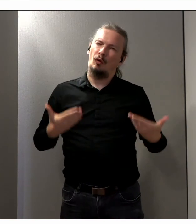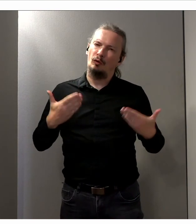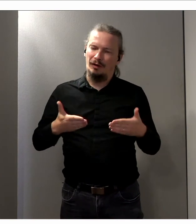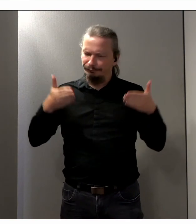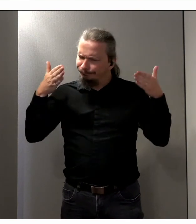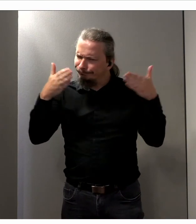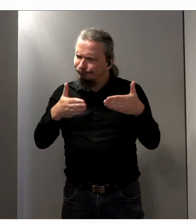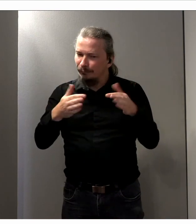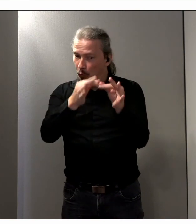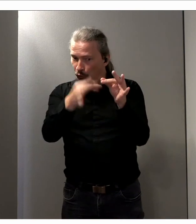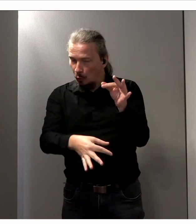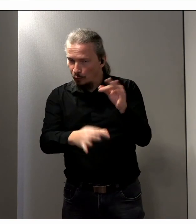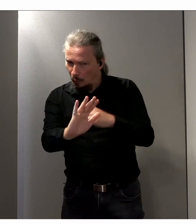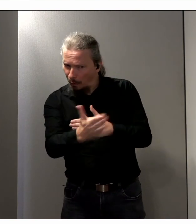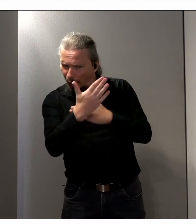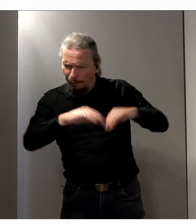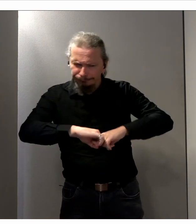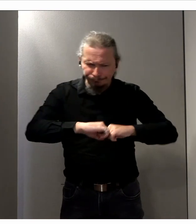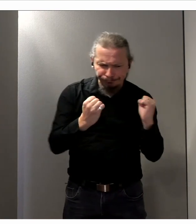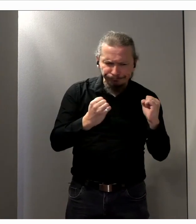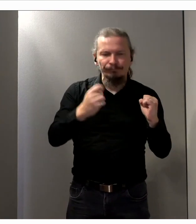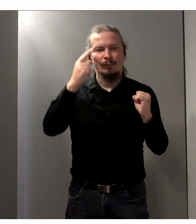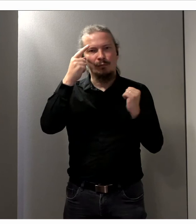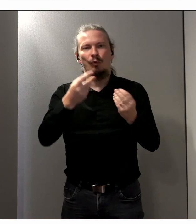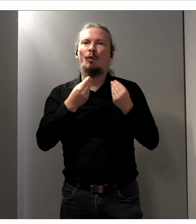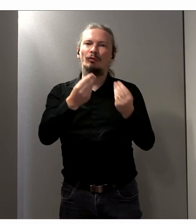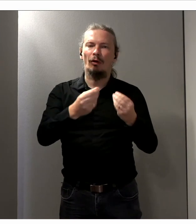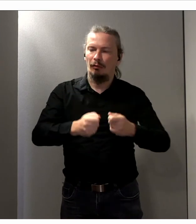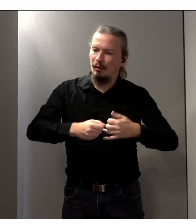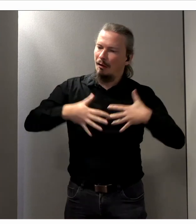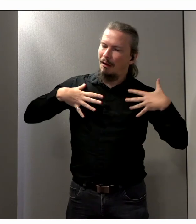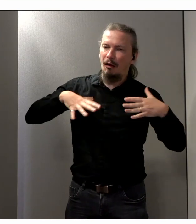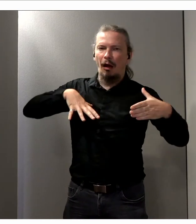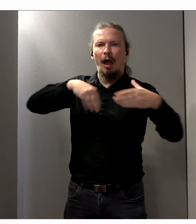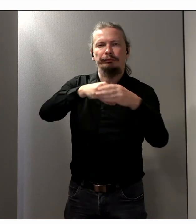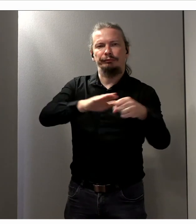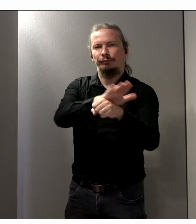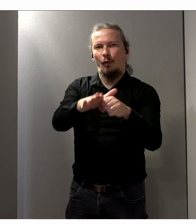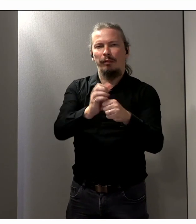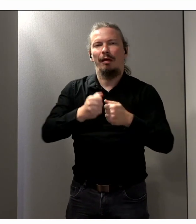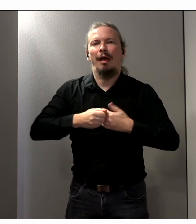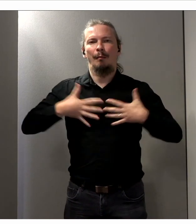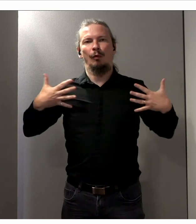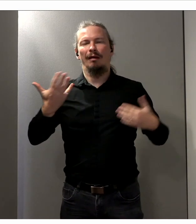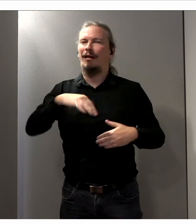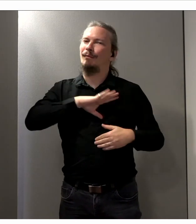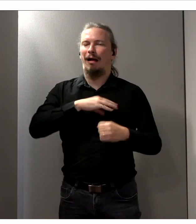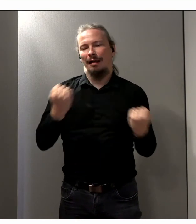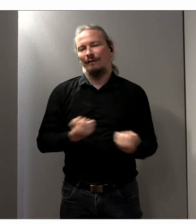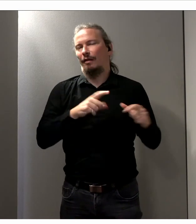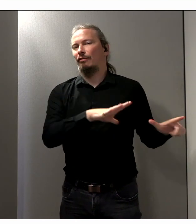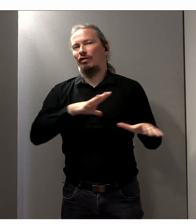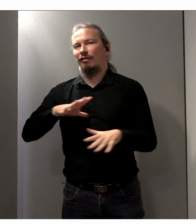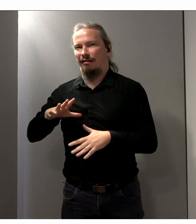est d'explorer une solution qui se concentre sur l'émancipation, la pleine participation et l'épanouissement par l'activité des